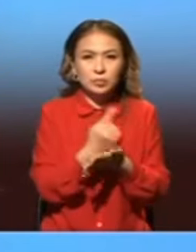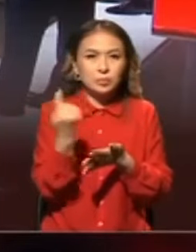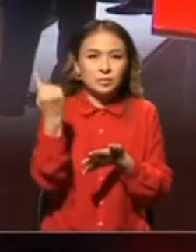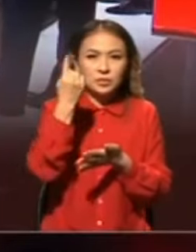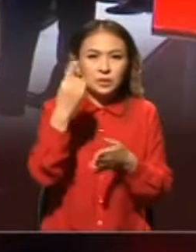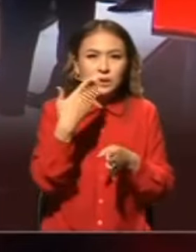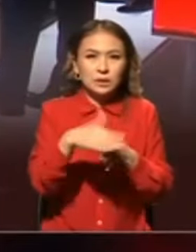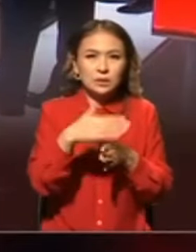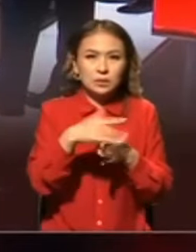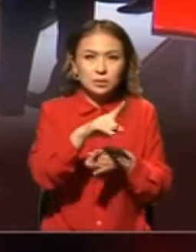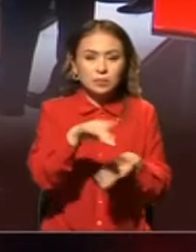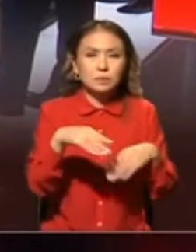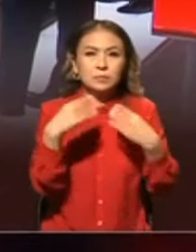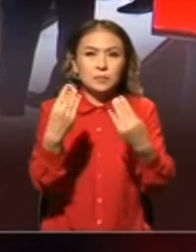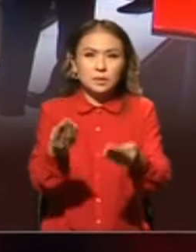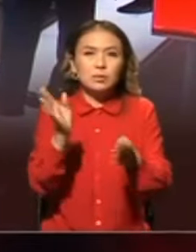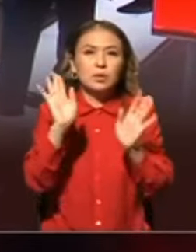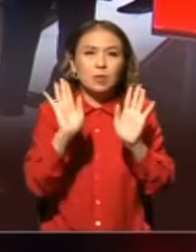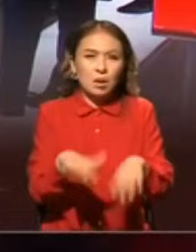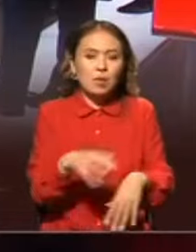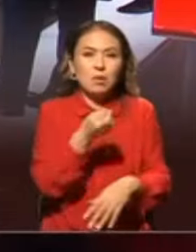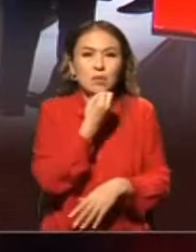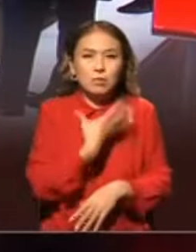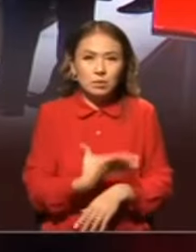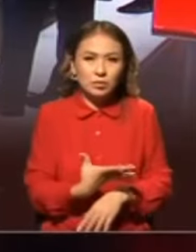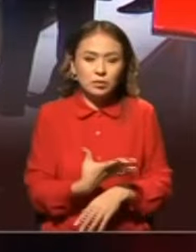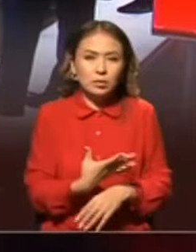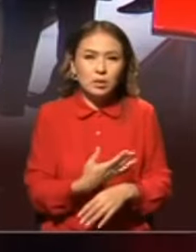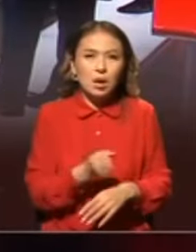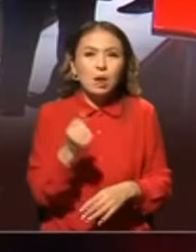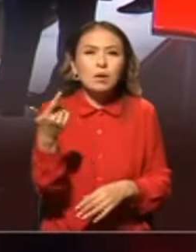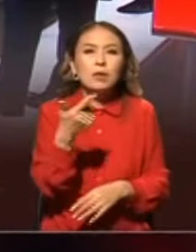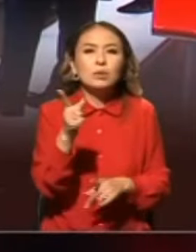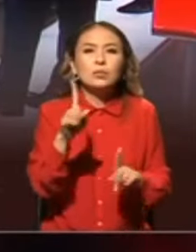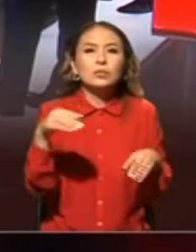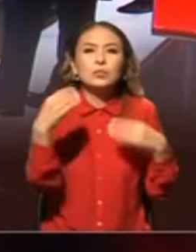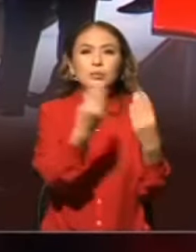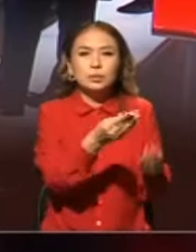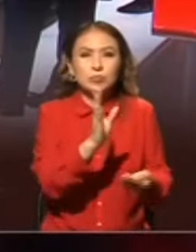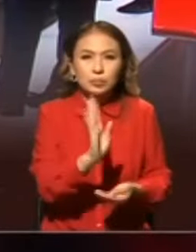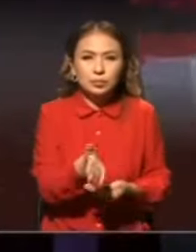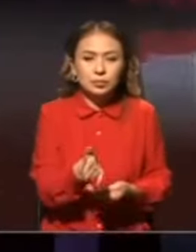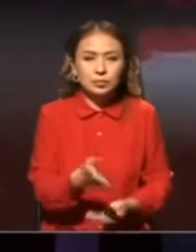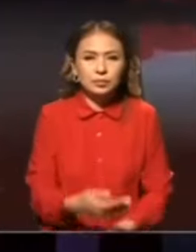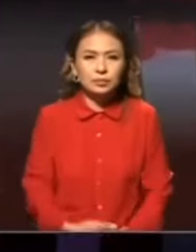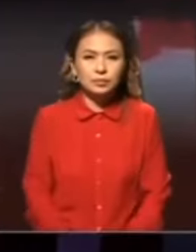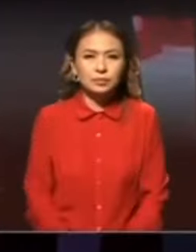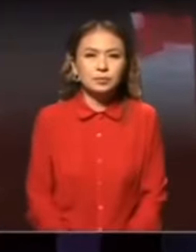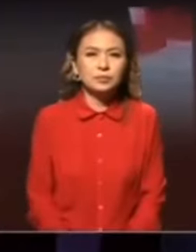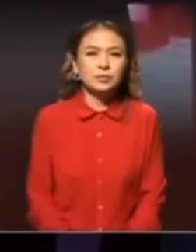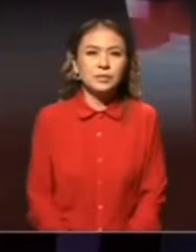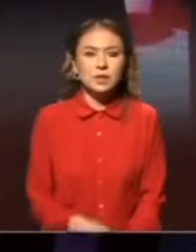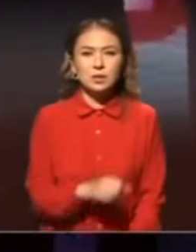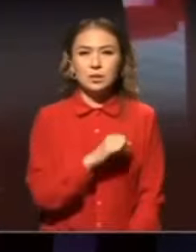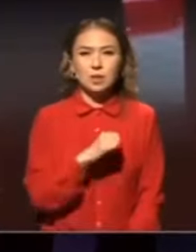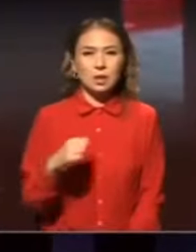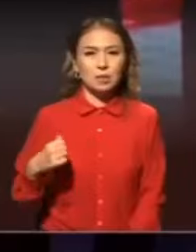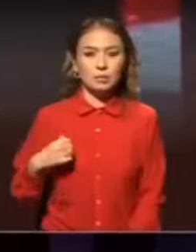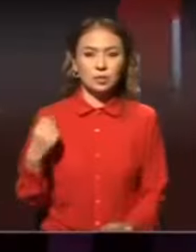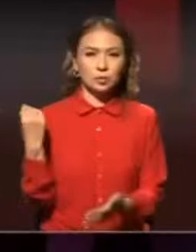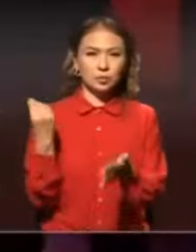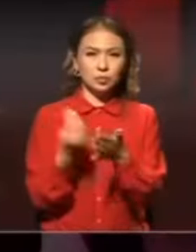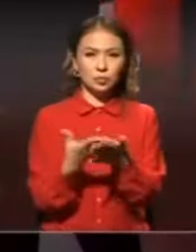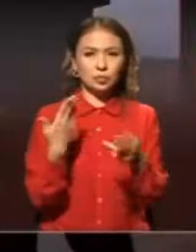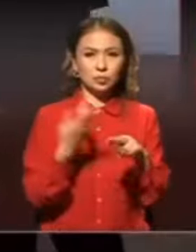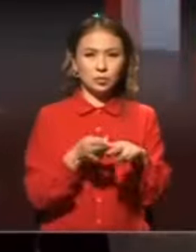Біріншісі, несиені бересіңдер, жақсы. А кепілдік не береді ауыл тұрғыны? Ең қымбат дүниесі, ең қымбат